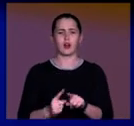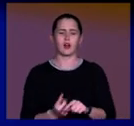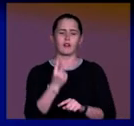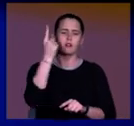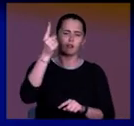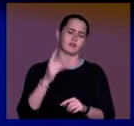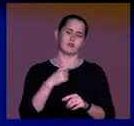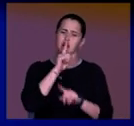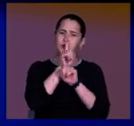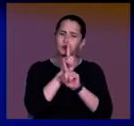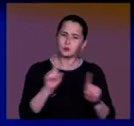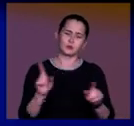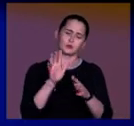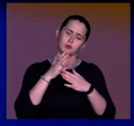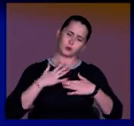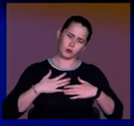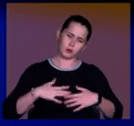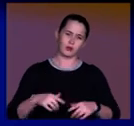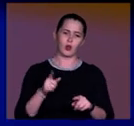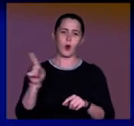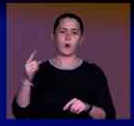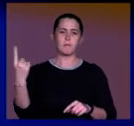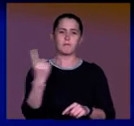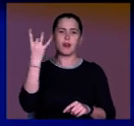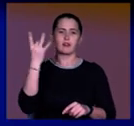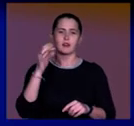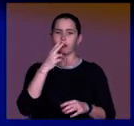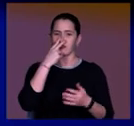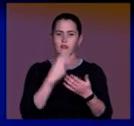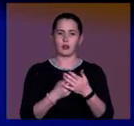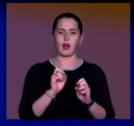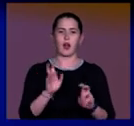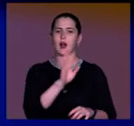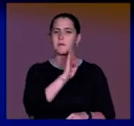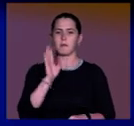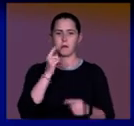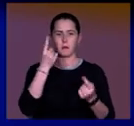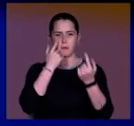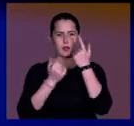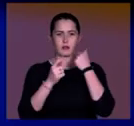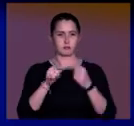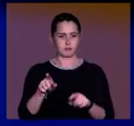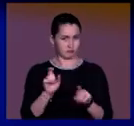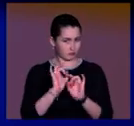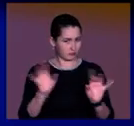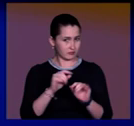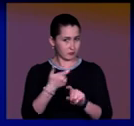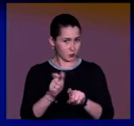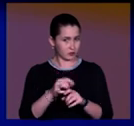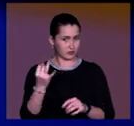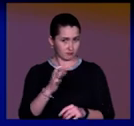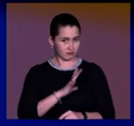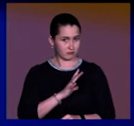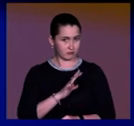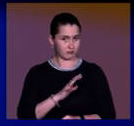ну успокойся он в первый раз видел как мама плакала поучительный рассказ не правда ли